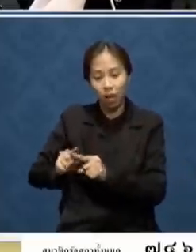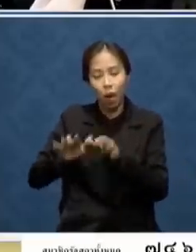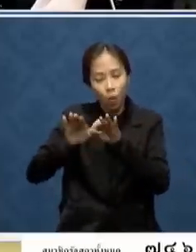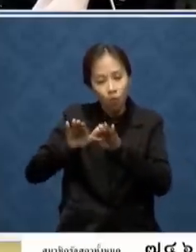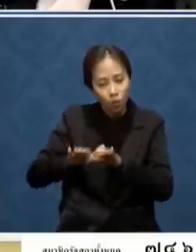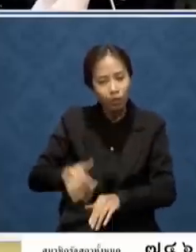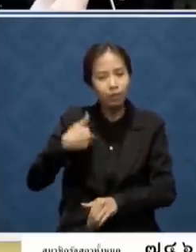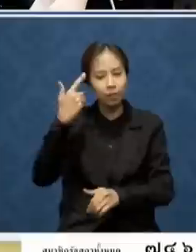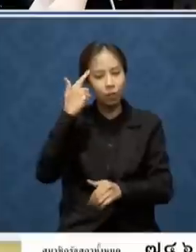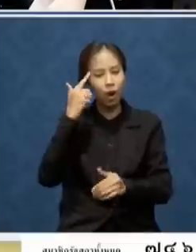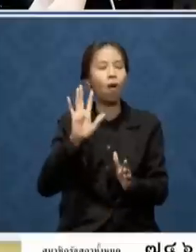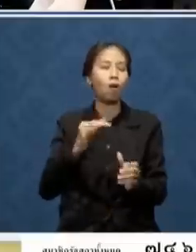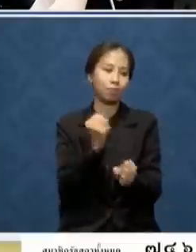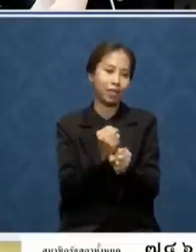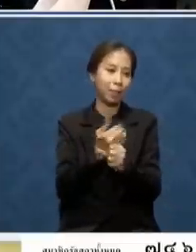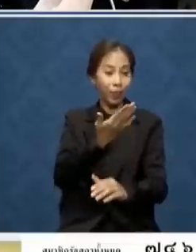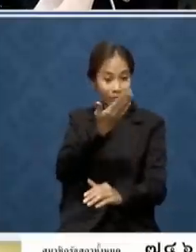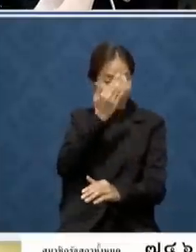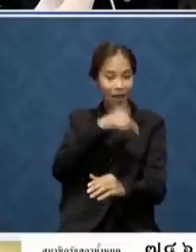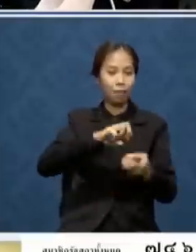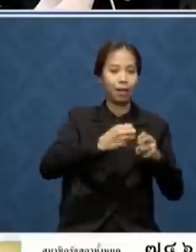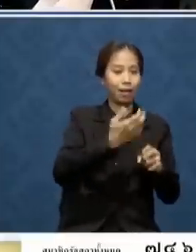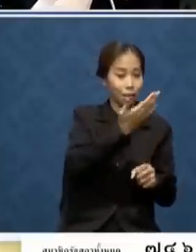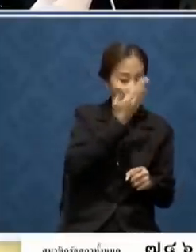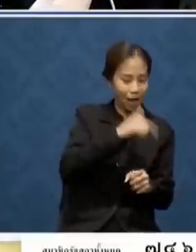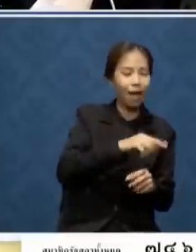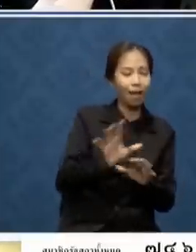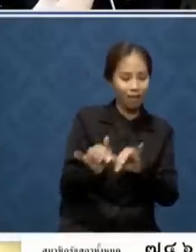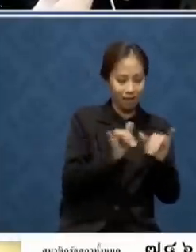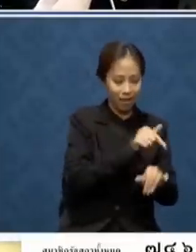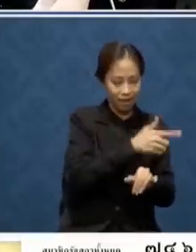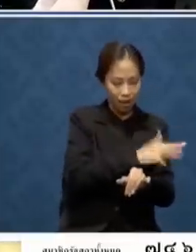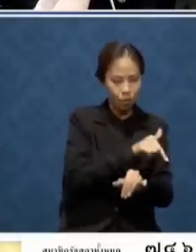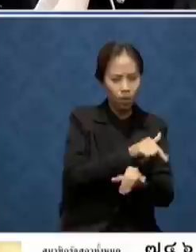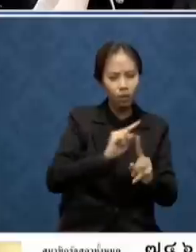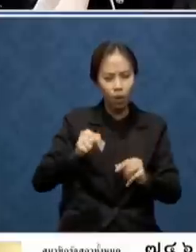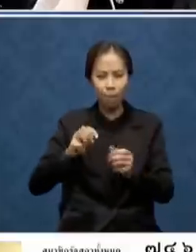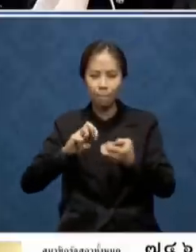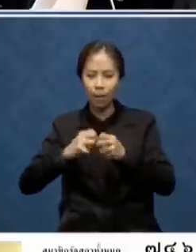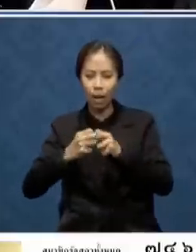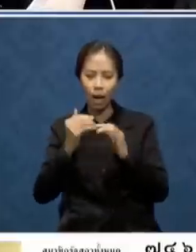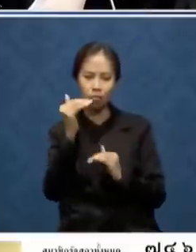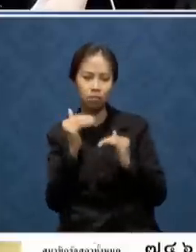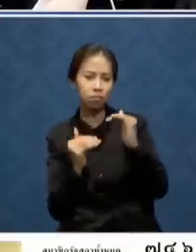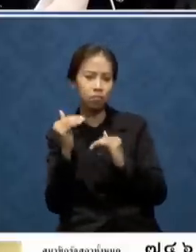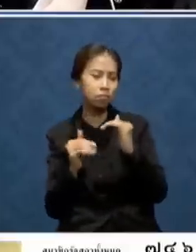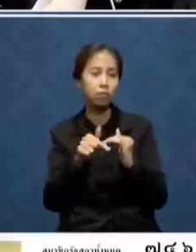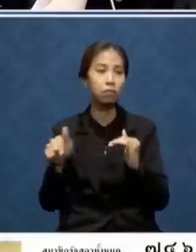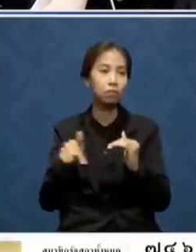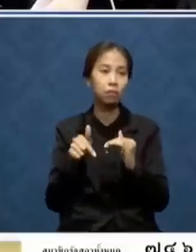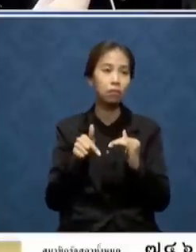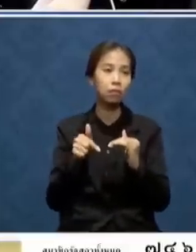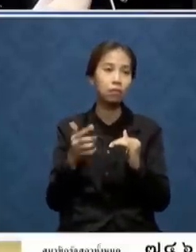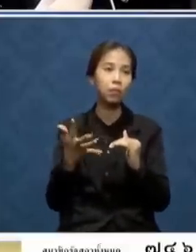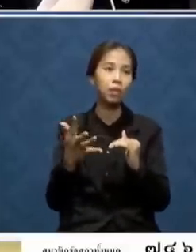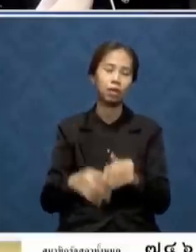น่าจะไปอยู่ในกรอบระยะสั้นแล้วในเรื่องของการลดค่าใช้จ่ายพลังงานแต่ว่าลดความเหลื่อมล้ำถูกลดทอนเหลือ